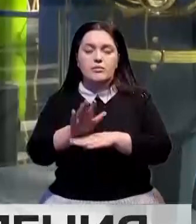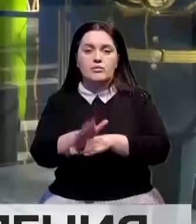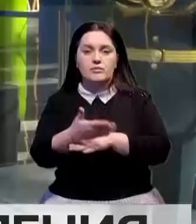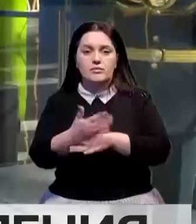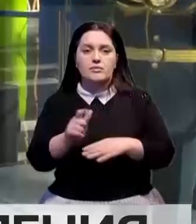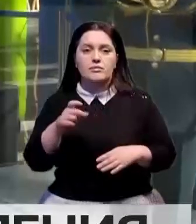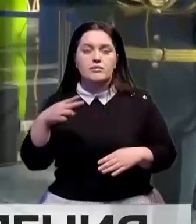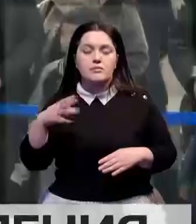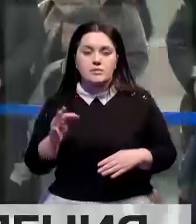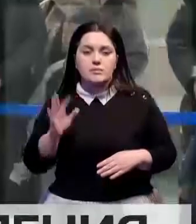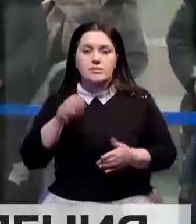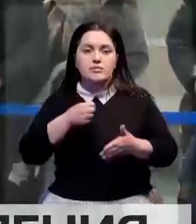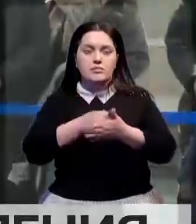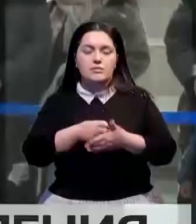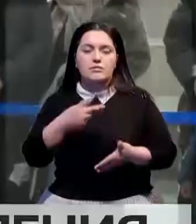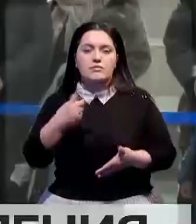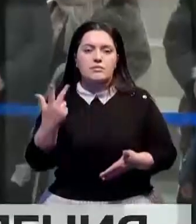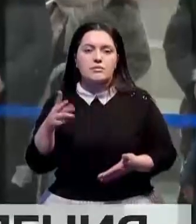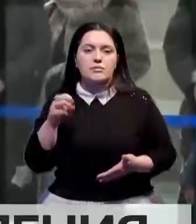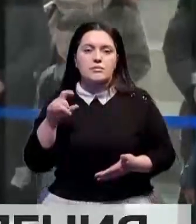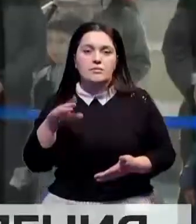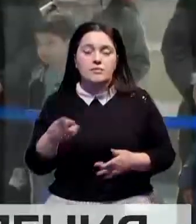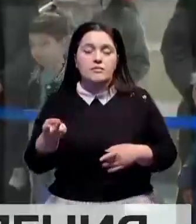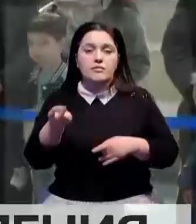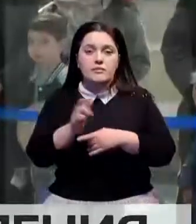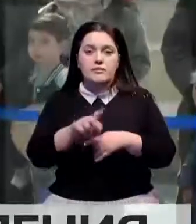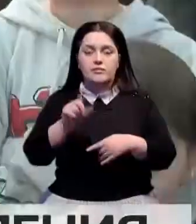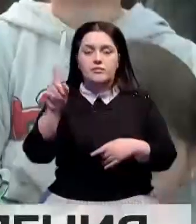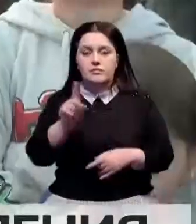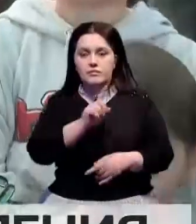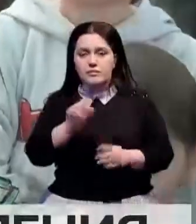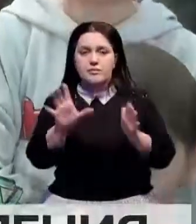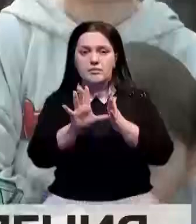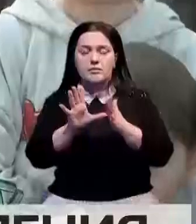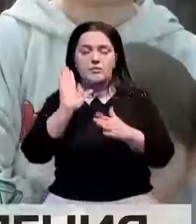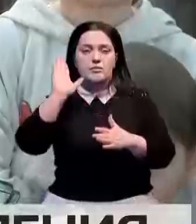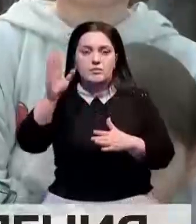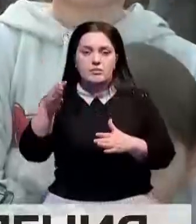территории Экспо продолжатся до 23 марта. Вход в здание музея «Энергия